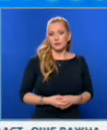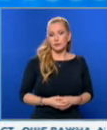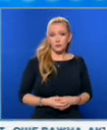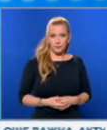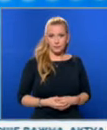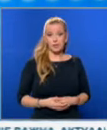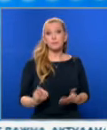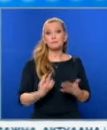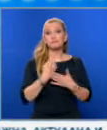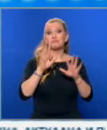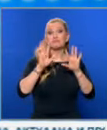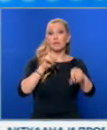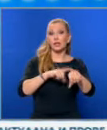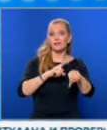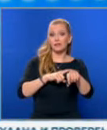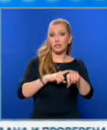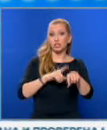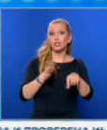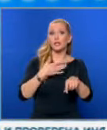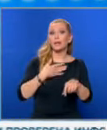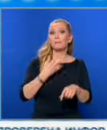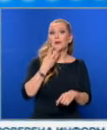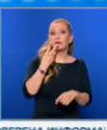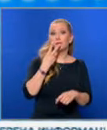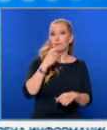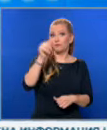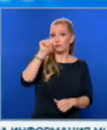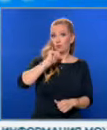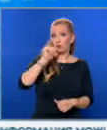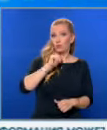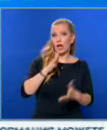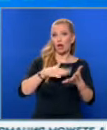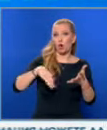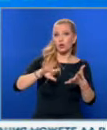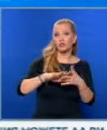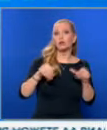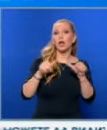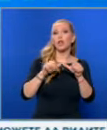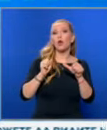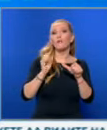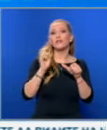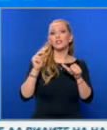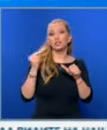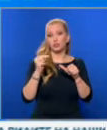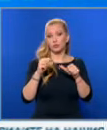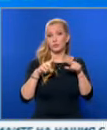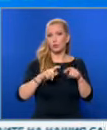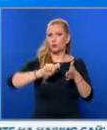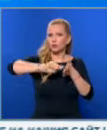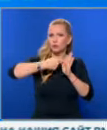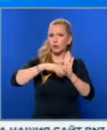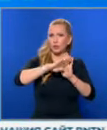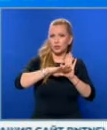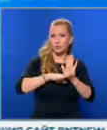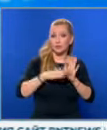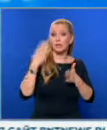Само по 10 часа в денонощието ще имат вода жителите на Ловешка област от днес. Строгият воден режим се наложи